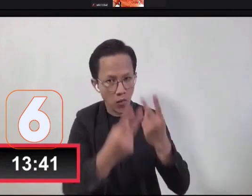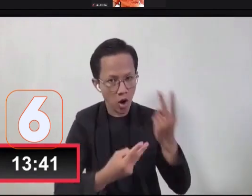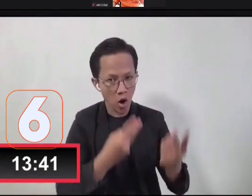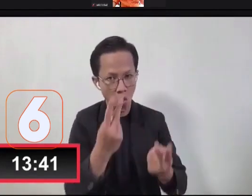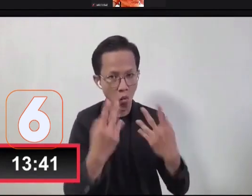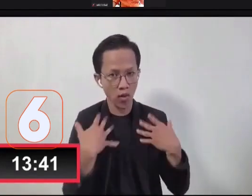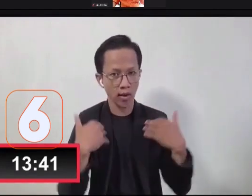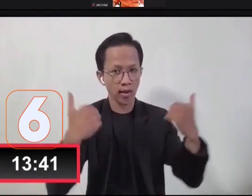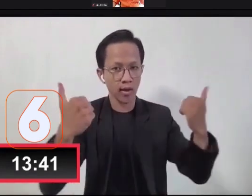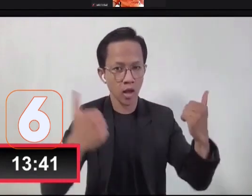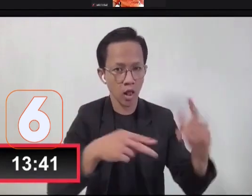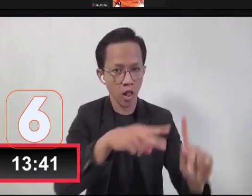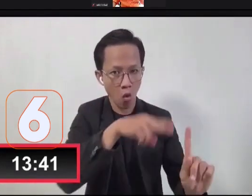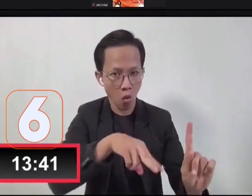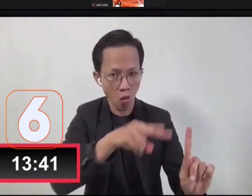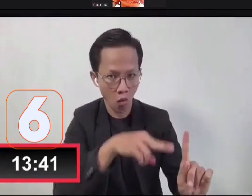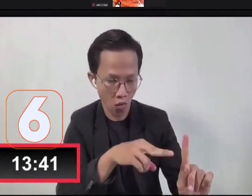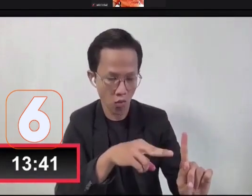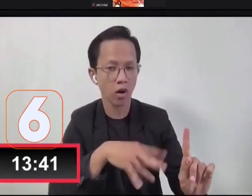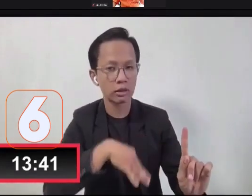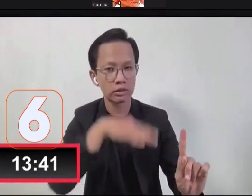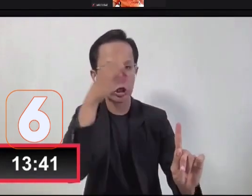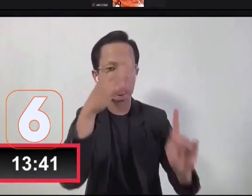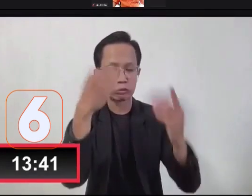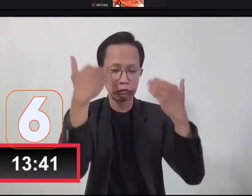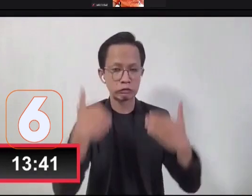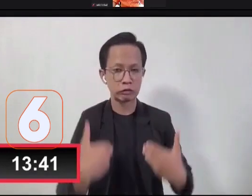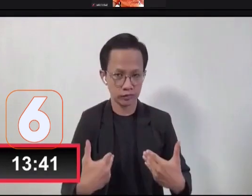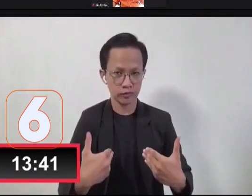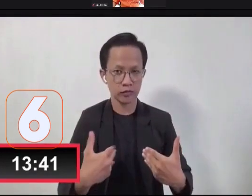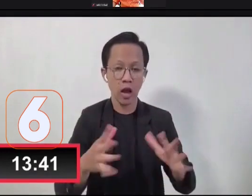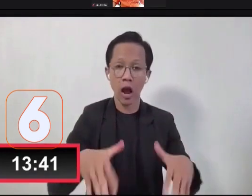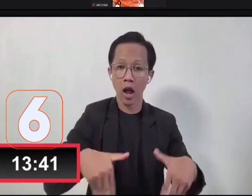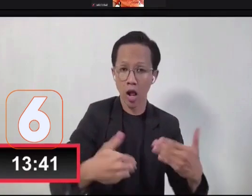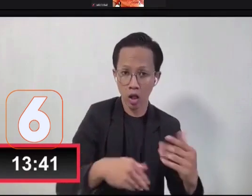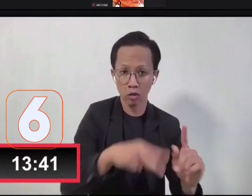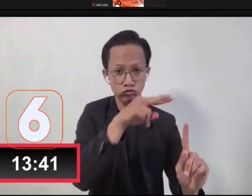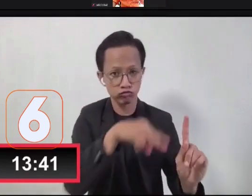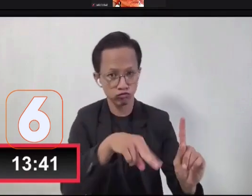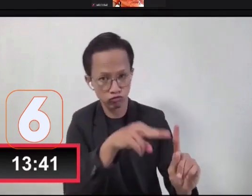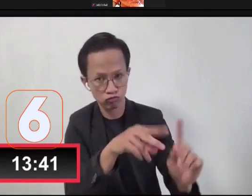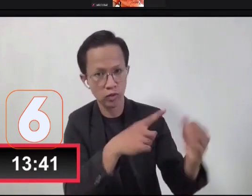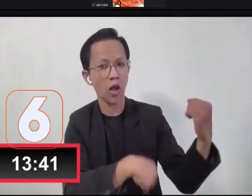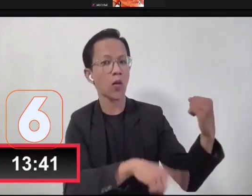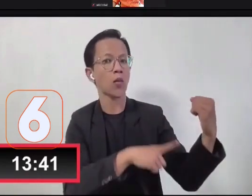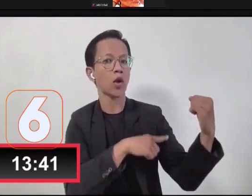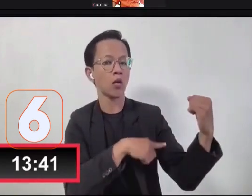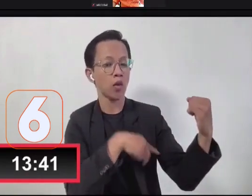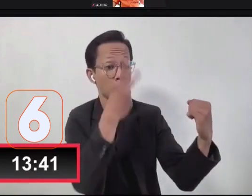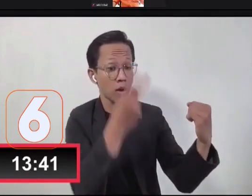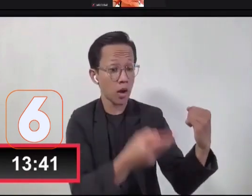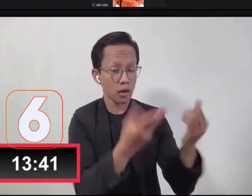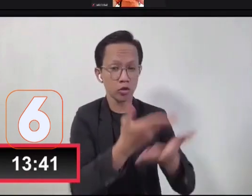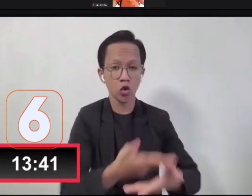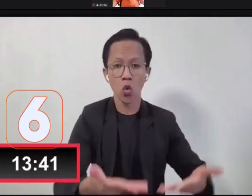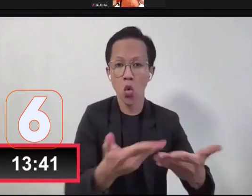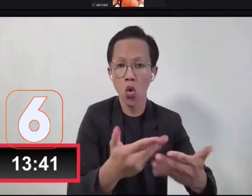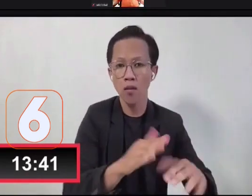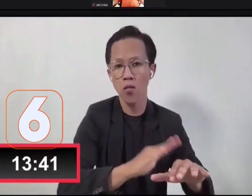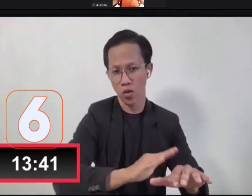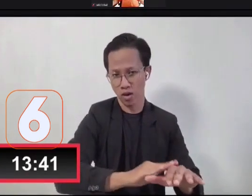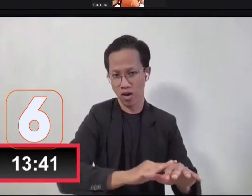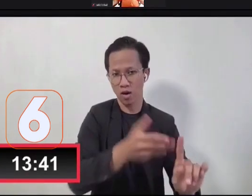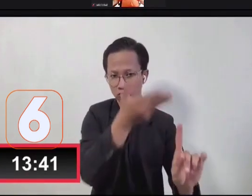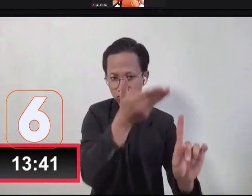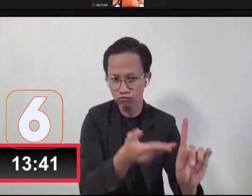jasmani dan rohani serta kompetensi atau keterampilan pengemudi dengan mempertimbangkan kondisi sosial budaya masyarakat oleh